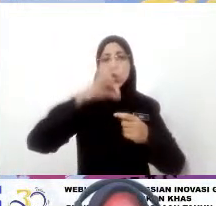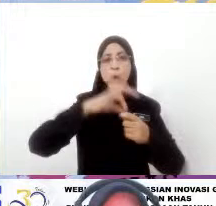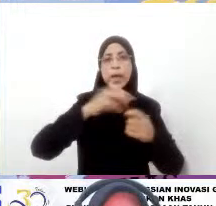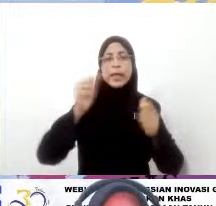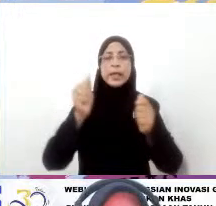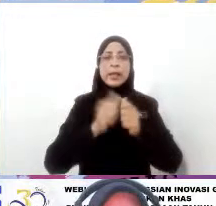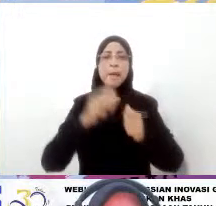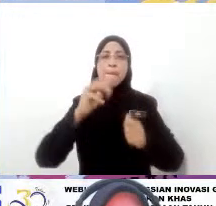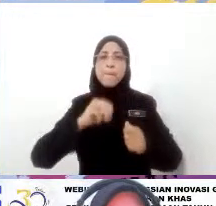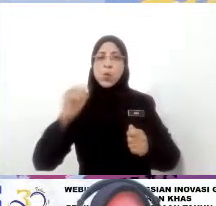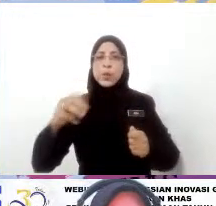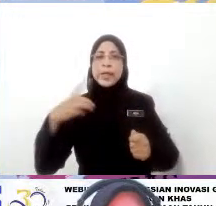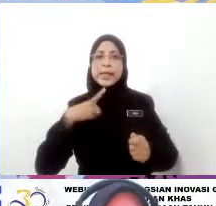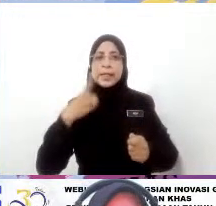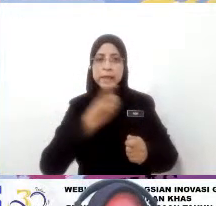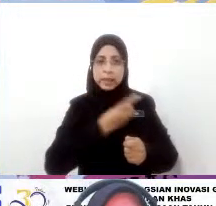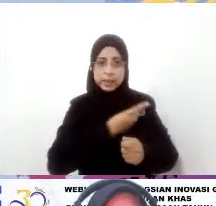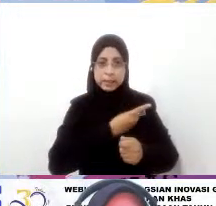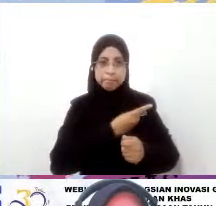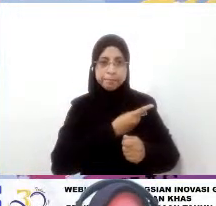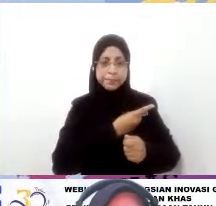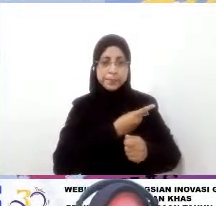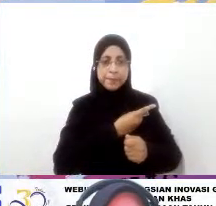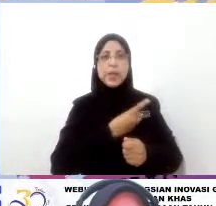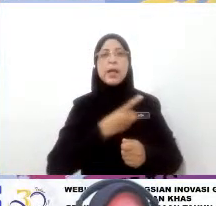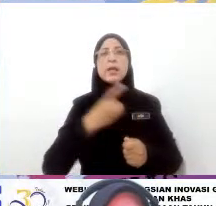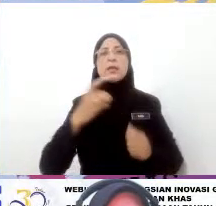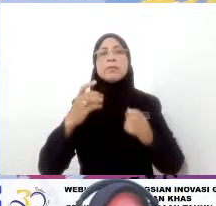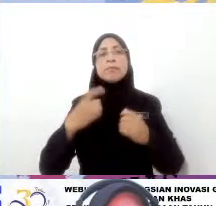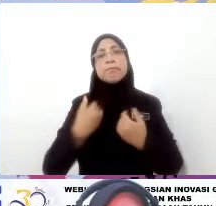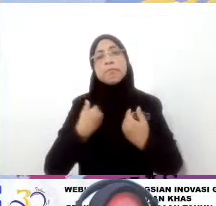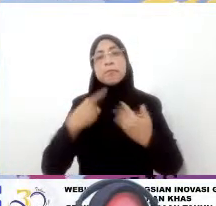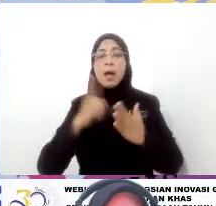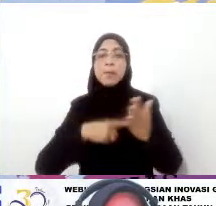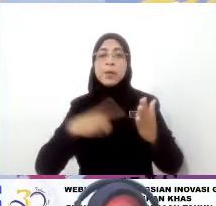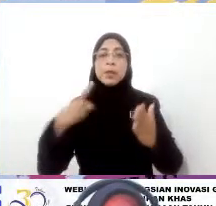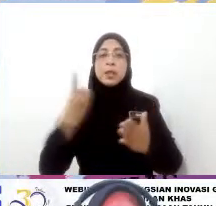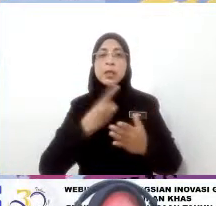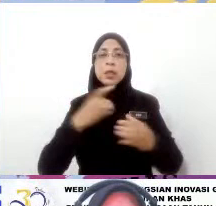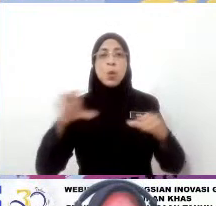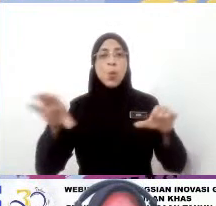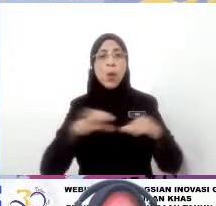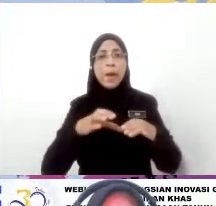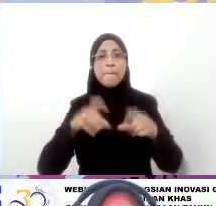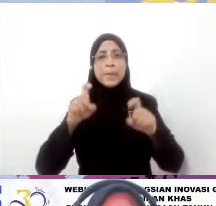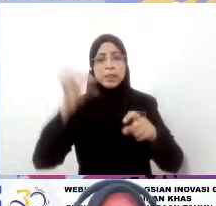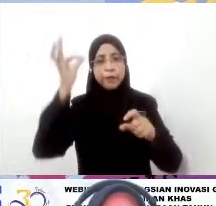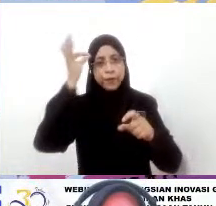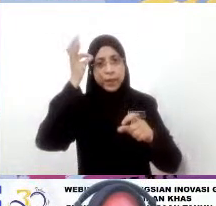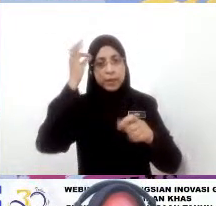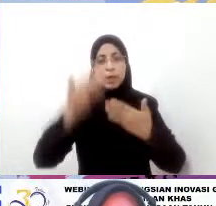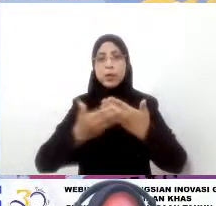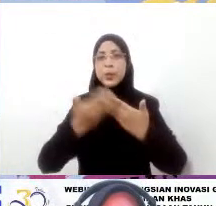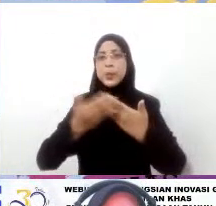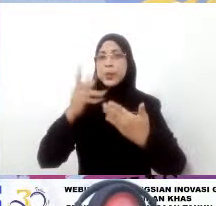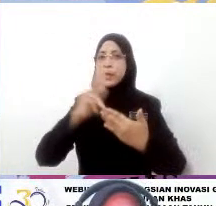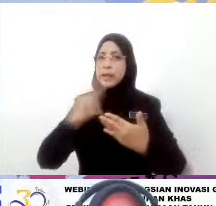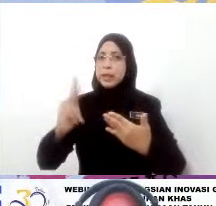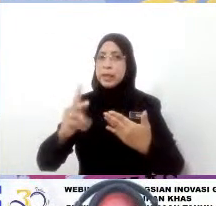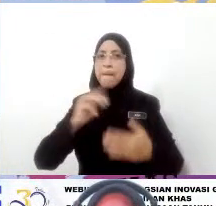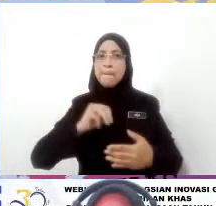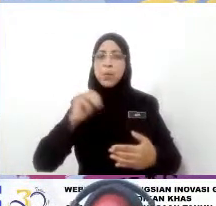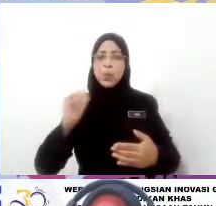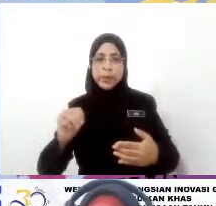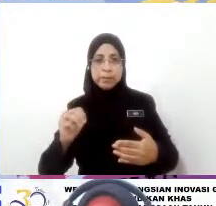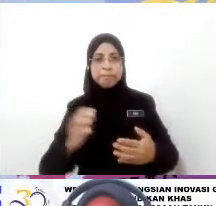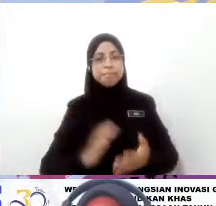buat inovasi tu adalah untuk memudahkan murid. Itu yang utama sekali. Bagaimanakah langkah pertama jika murid itu